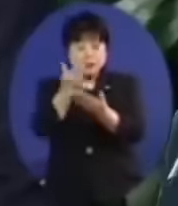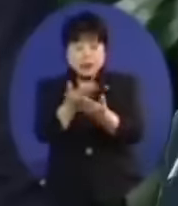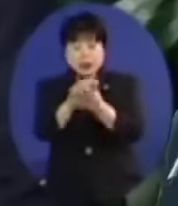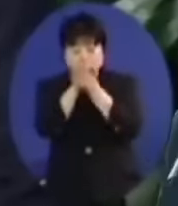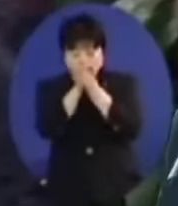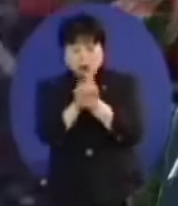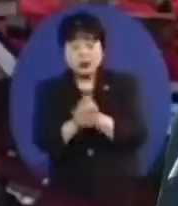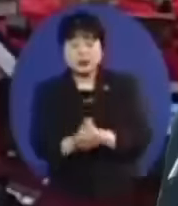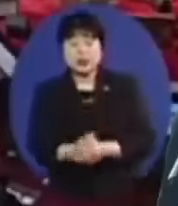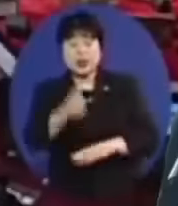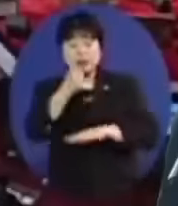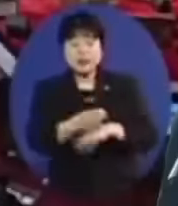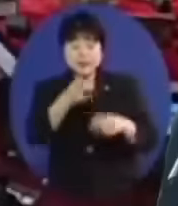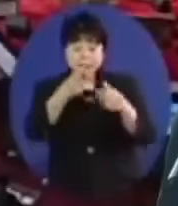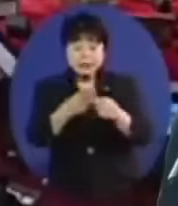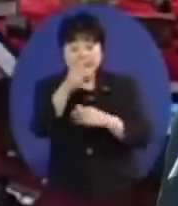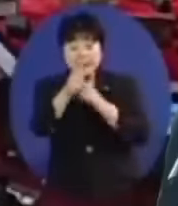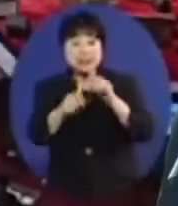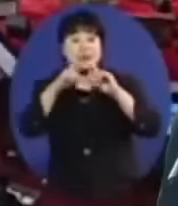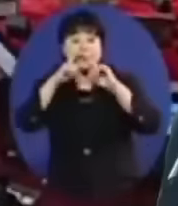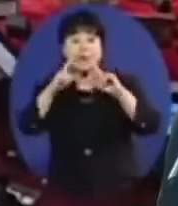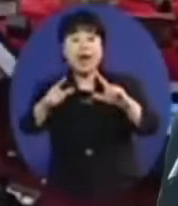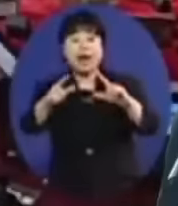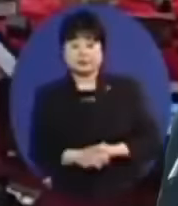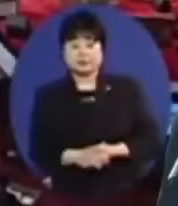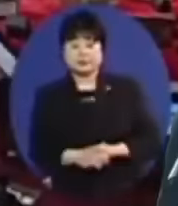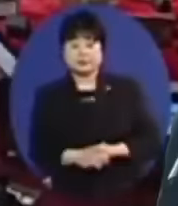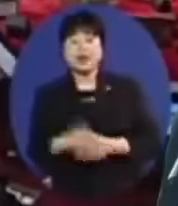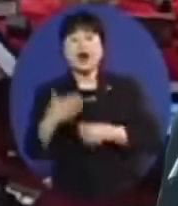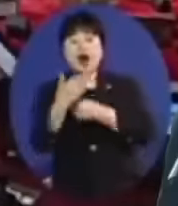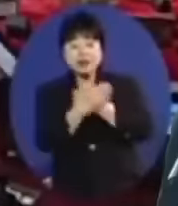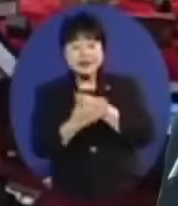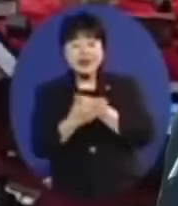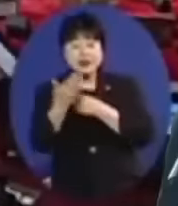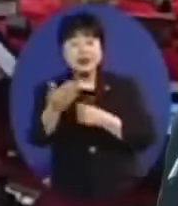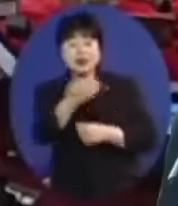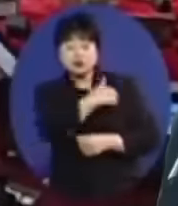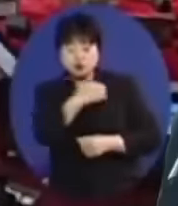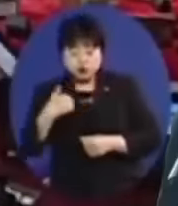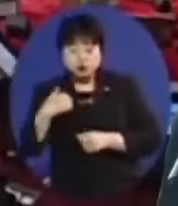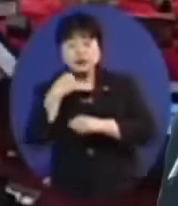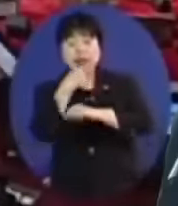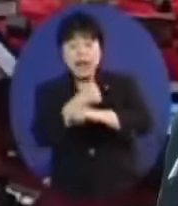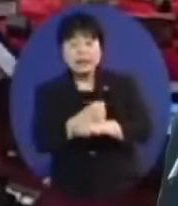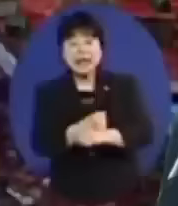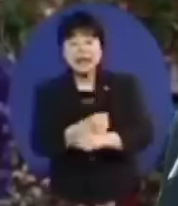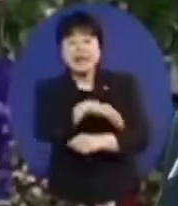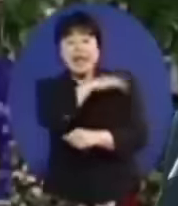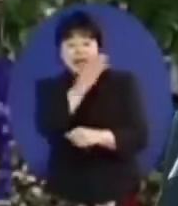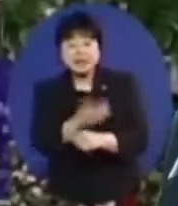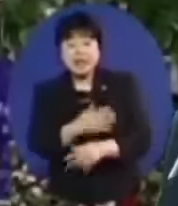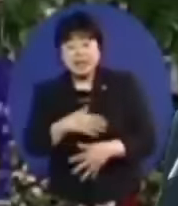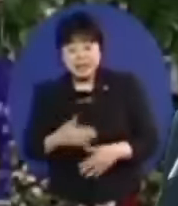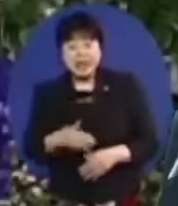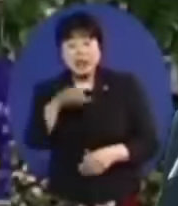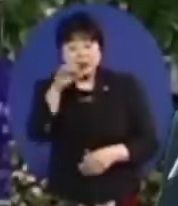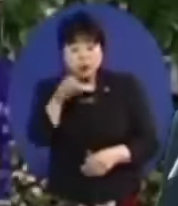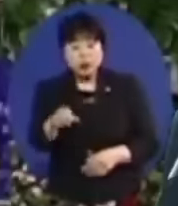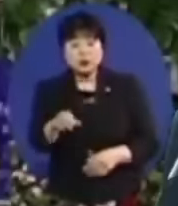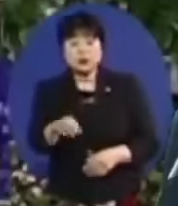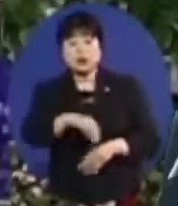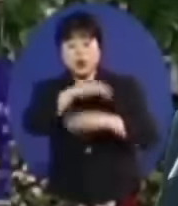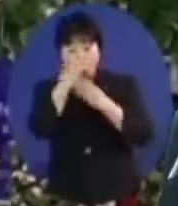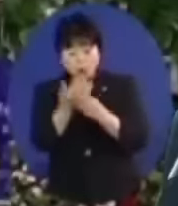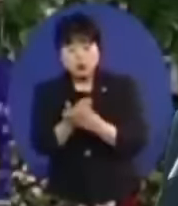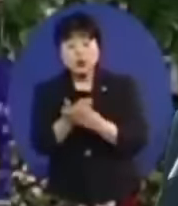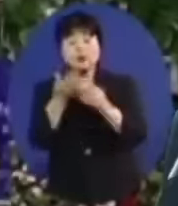세 번째 하나님 말씀하기를 내 은혜가 내게 족하도다, 이는 내 능력이 약한 데서